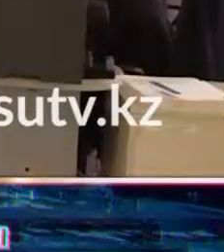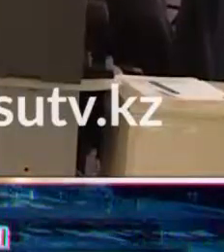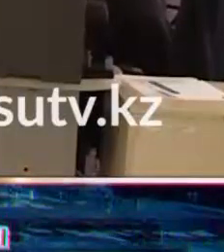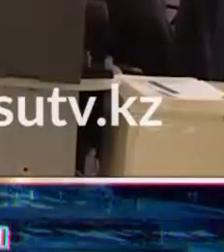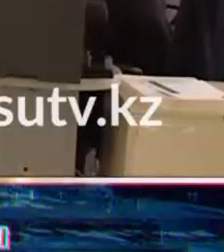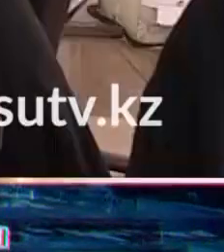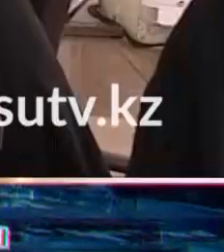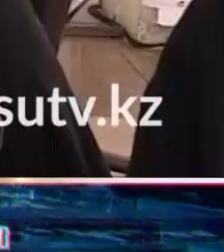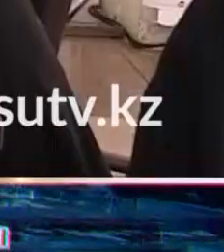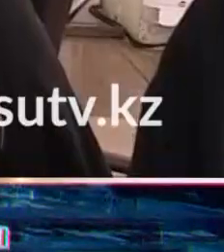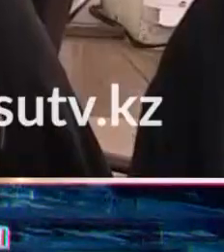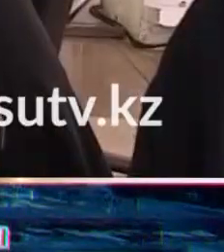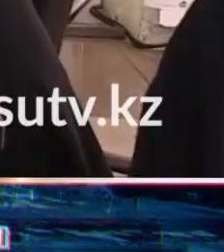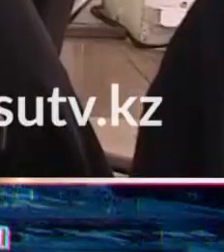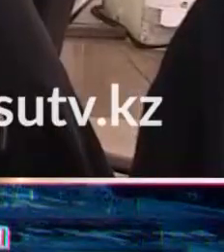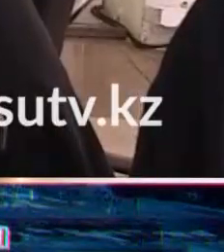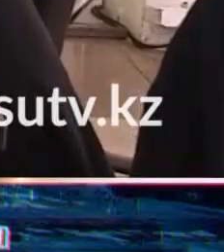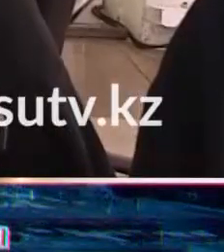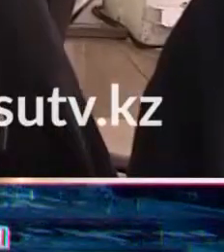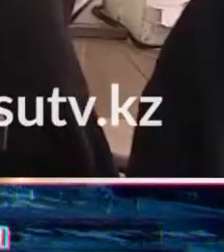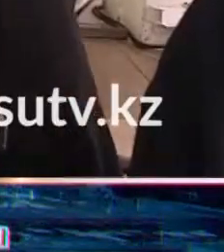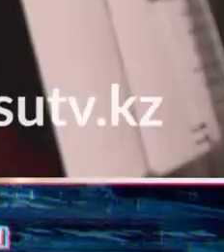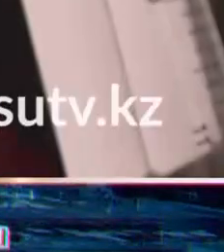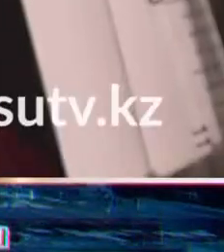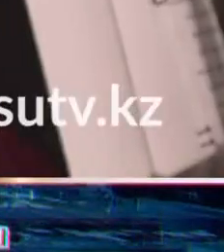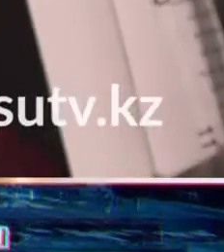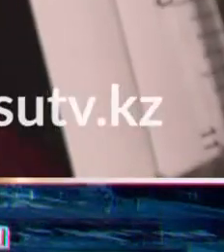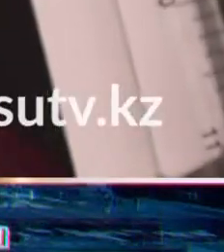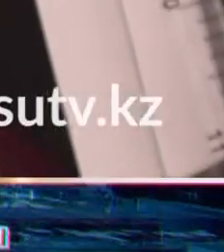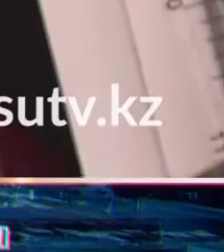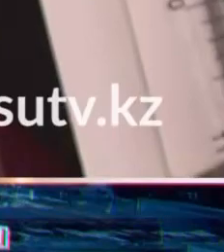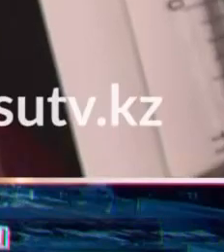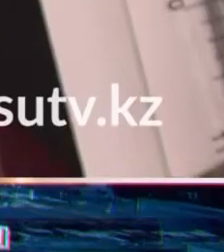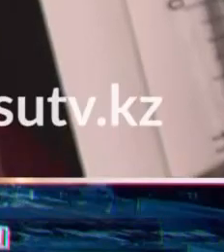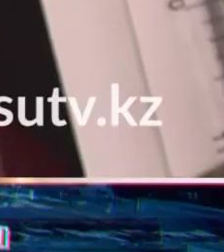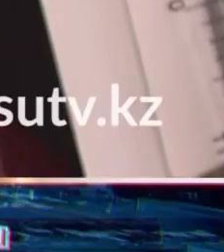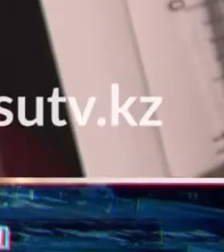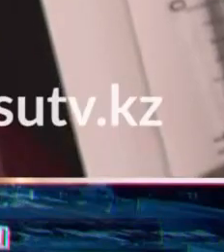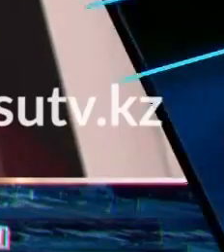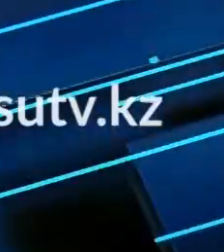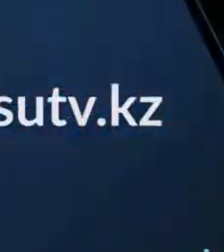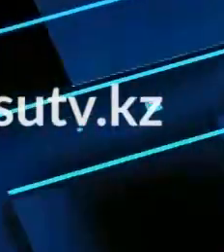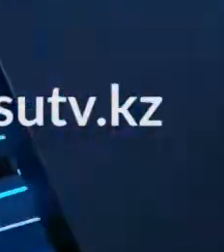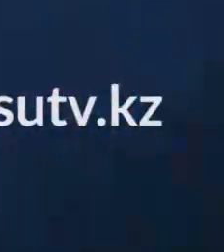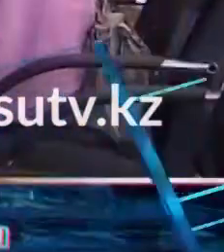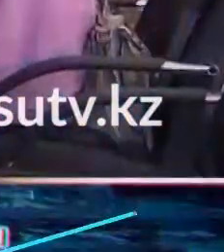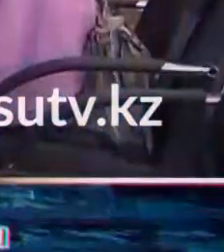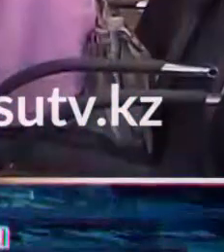Бронь снята. С 23 августа не нужно бронировать очередь в Центре обслуживания населения.